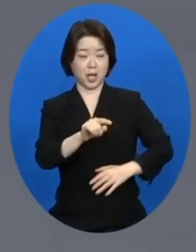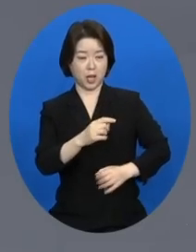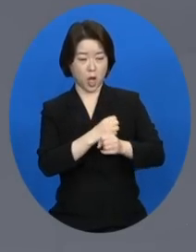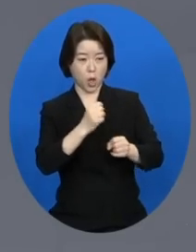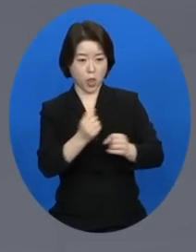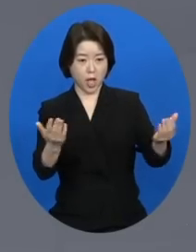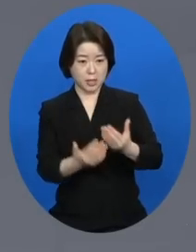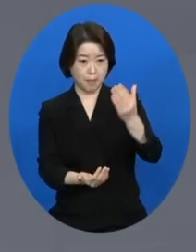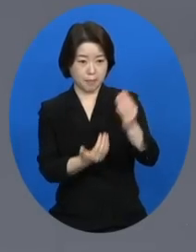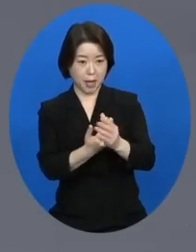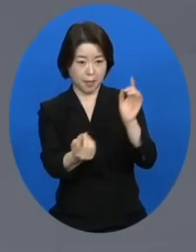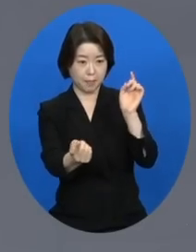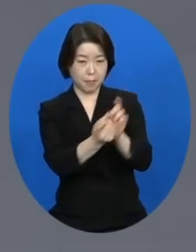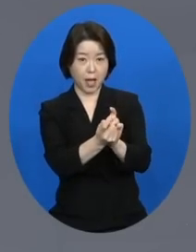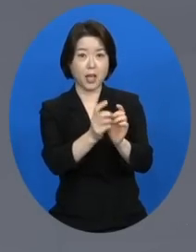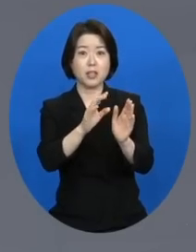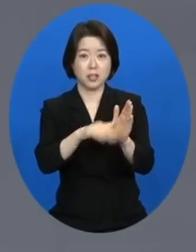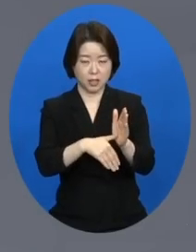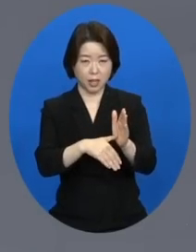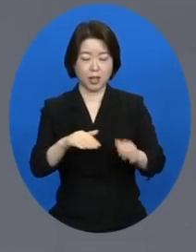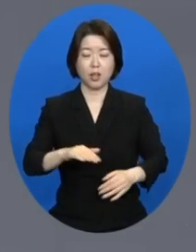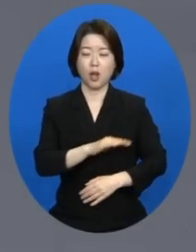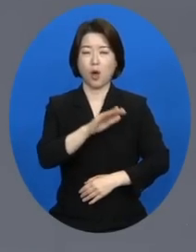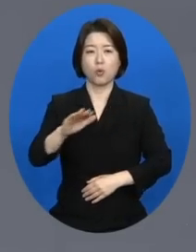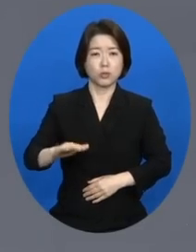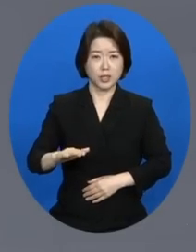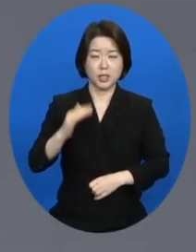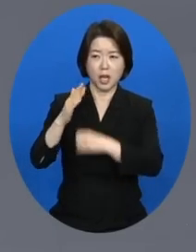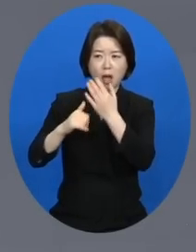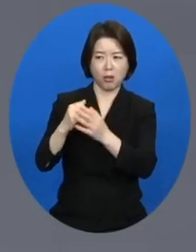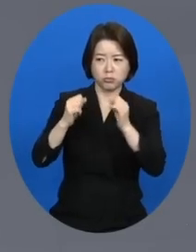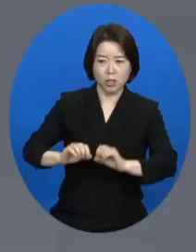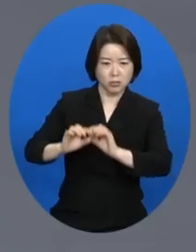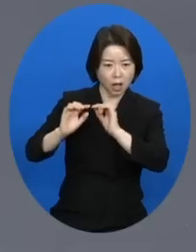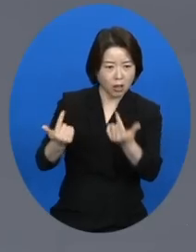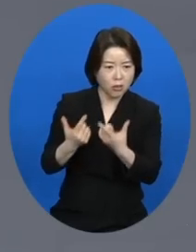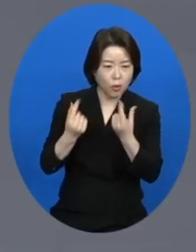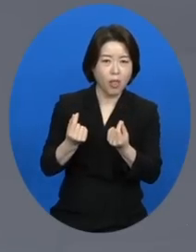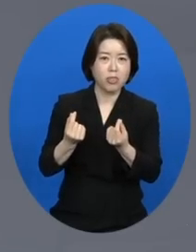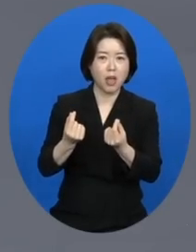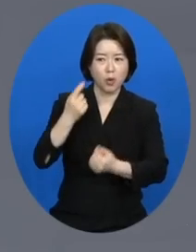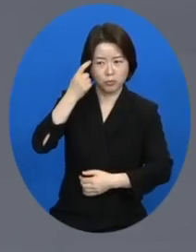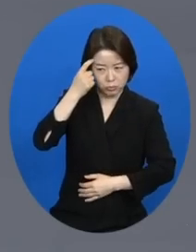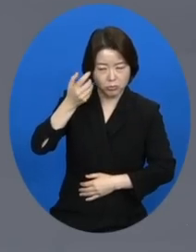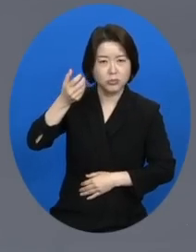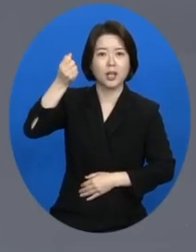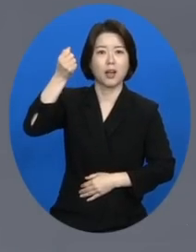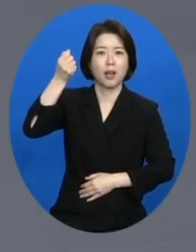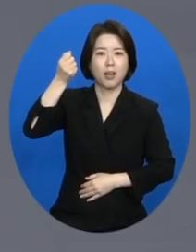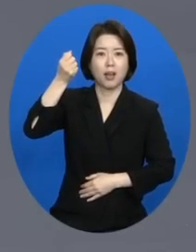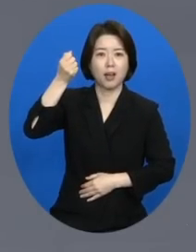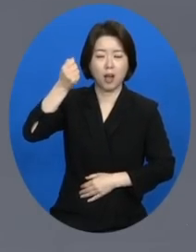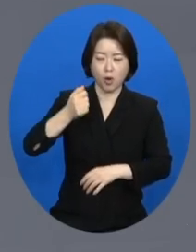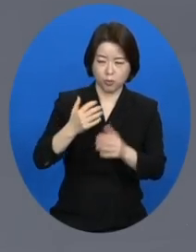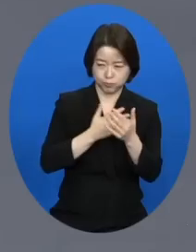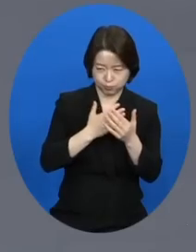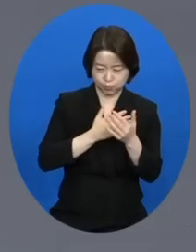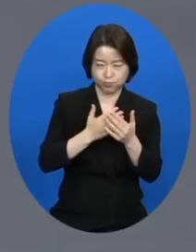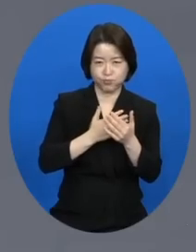당황스러운 사건이 벌어질 때 우리는 마치 하나님이 계시지 않다라고 여기고